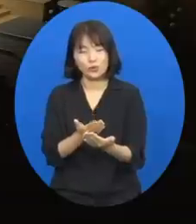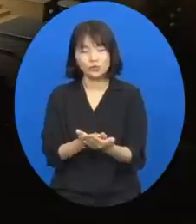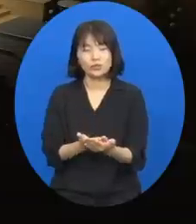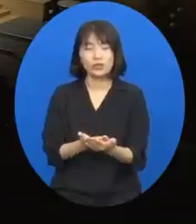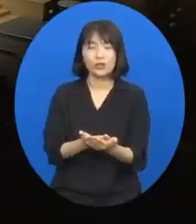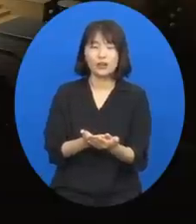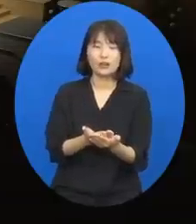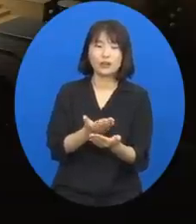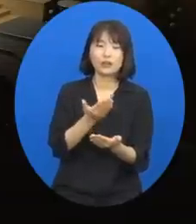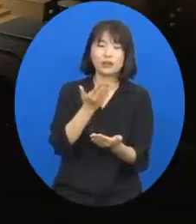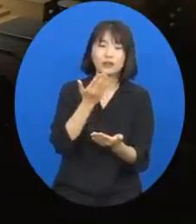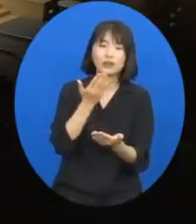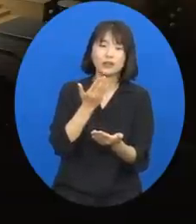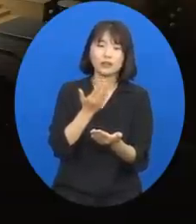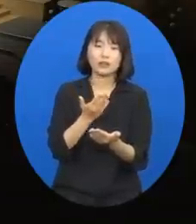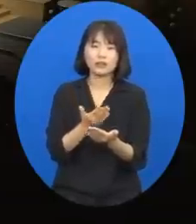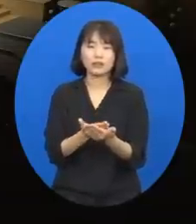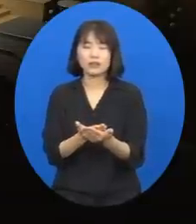we